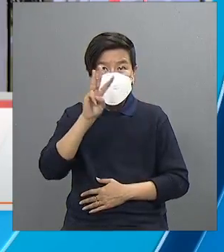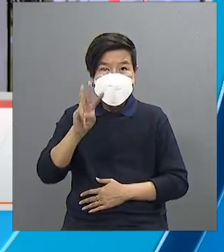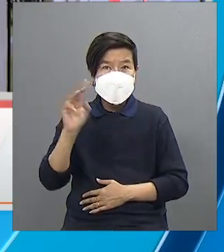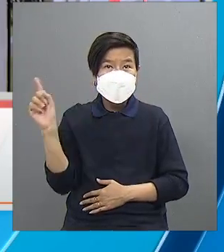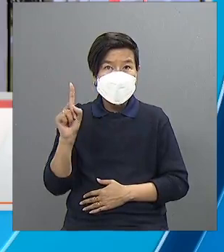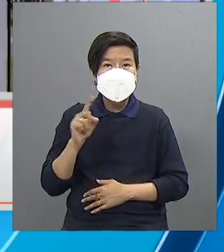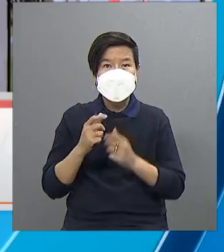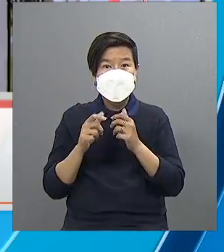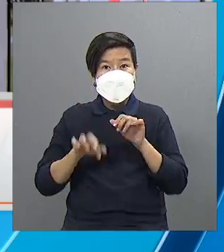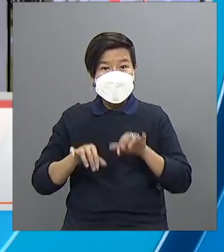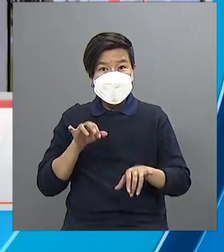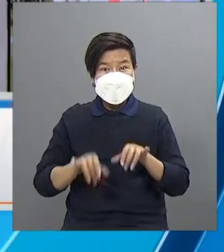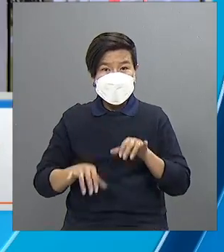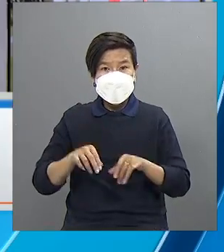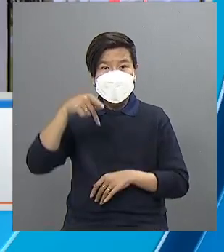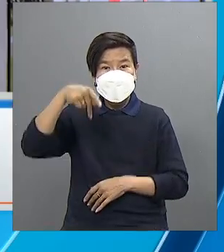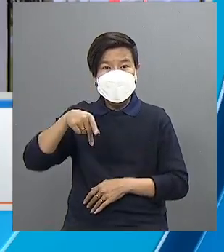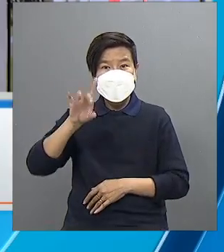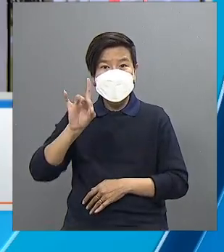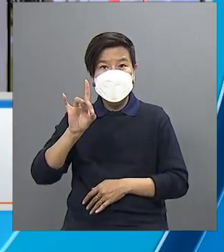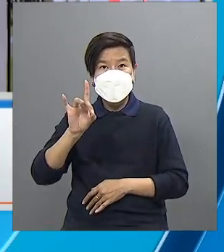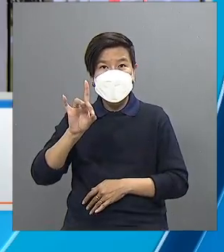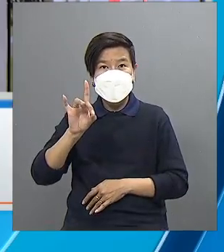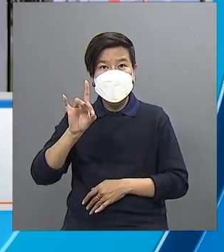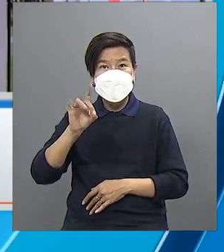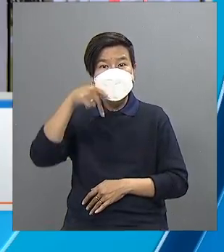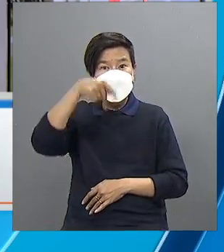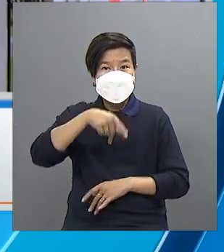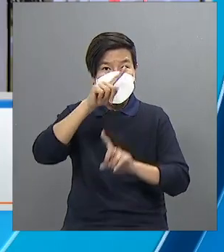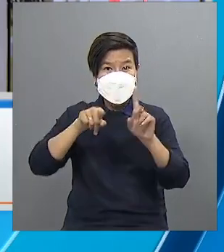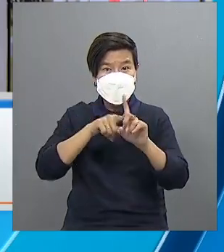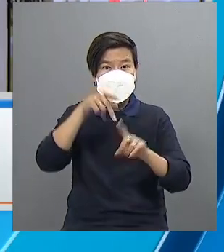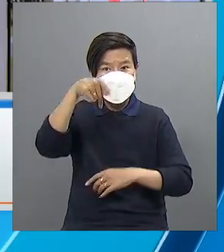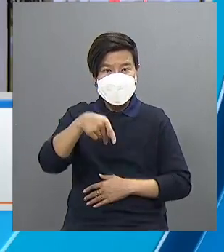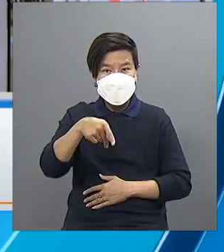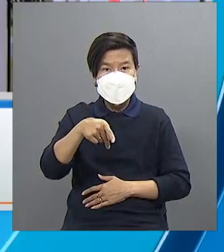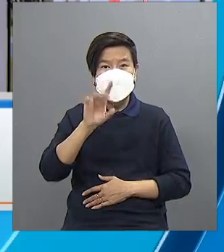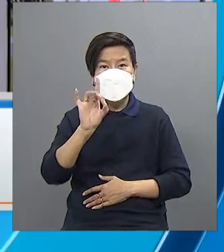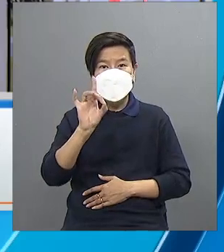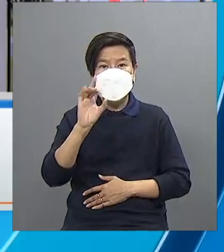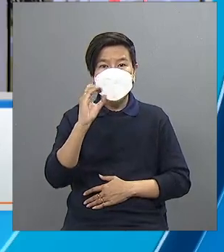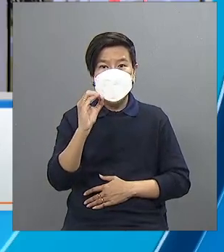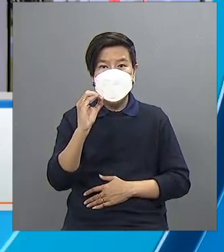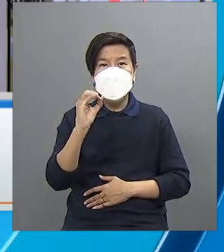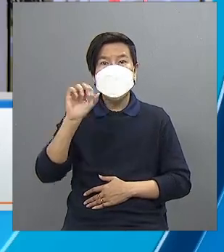8OS นะครับ P8OS นะ